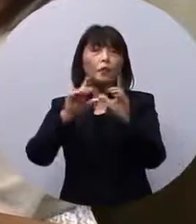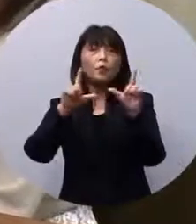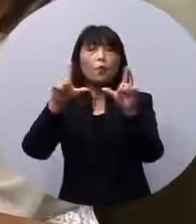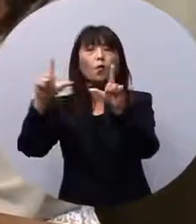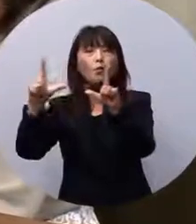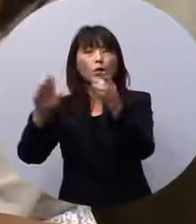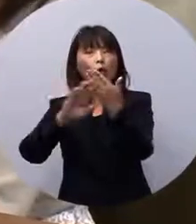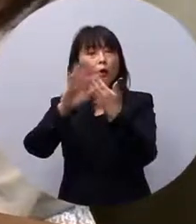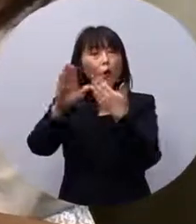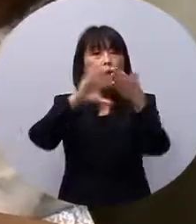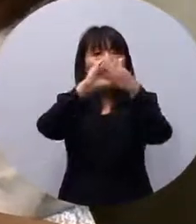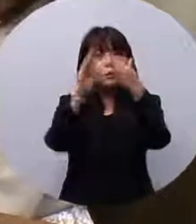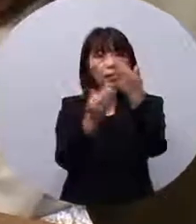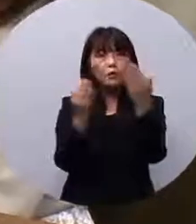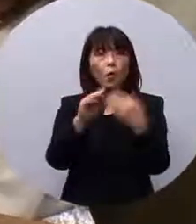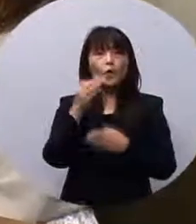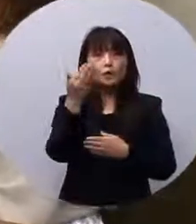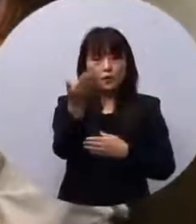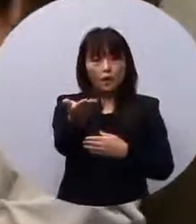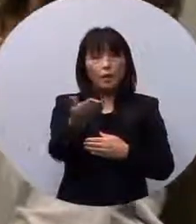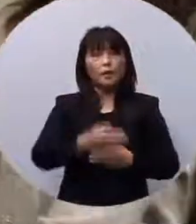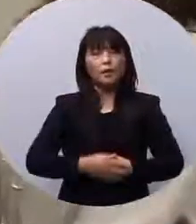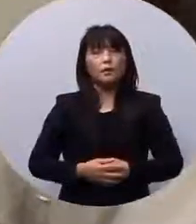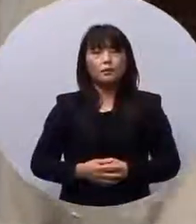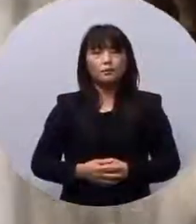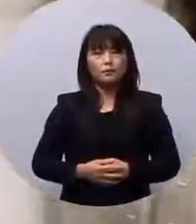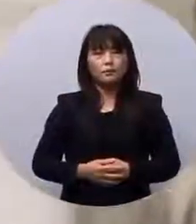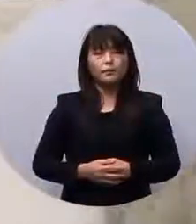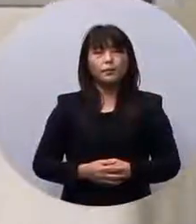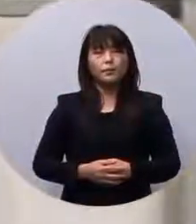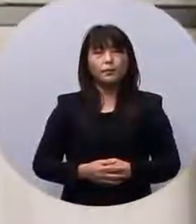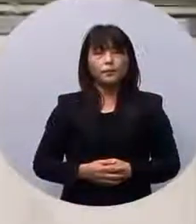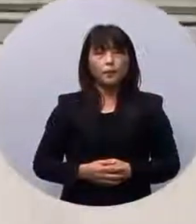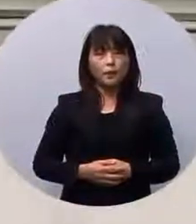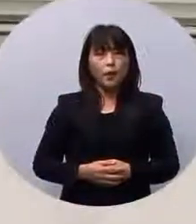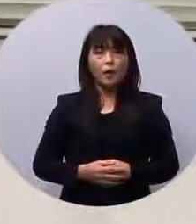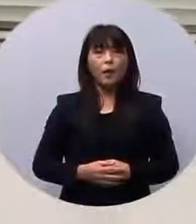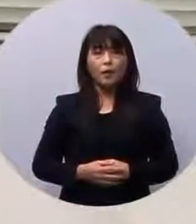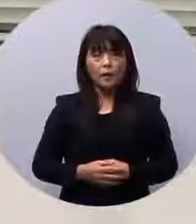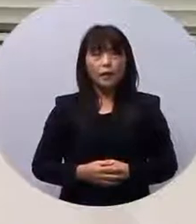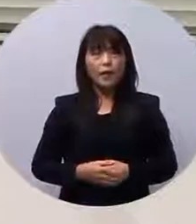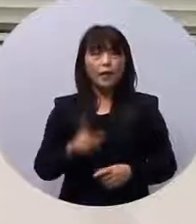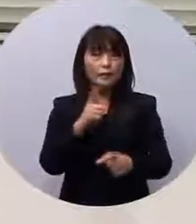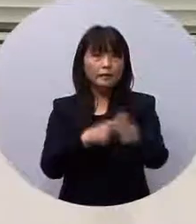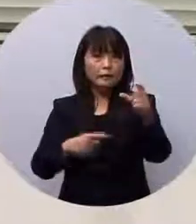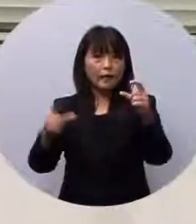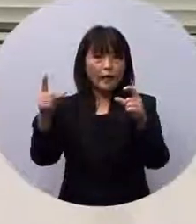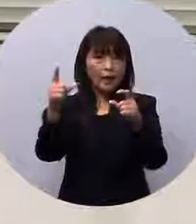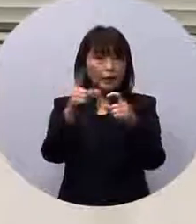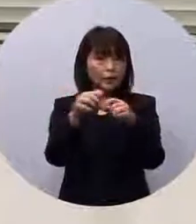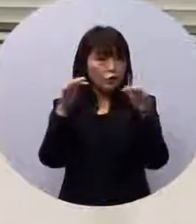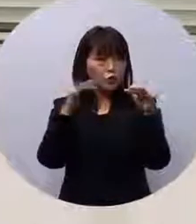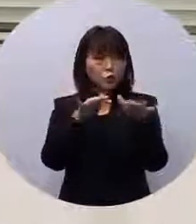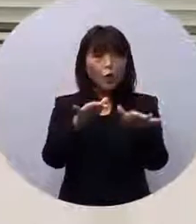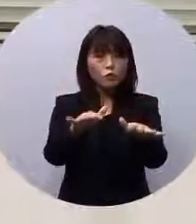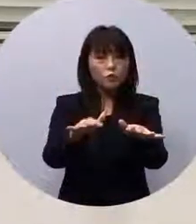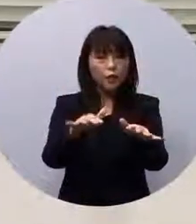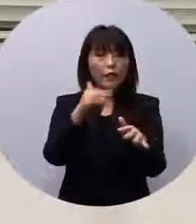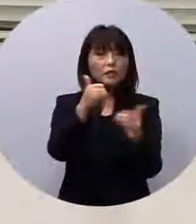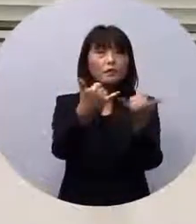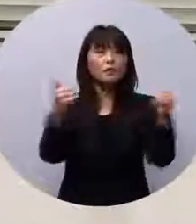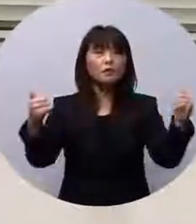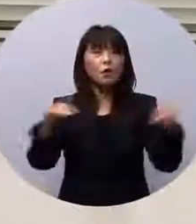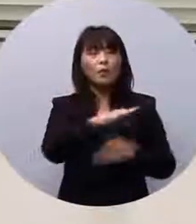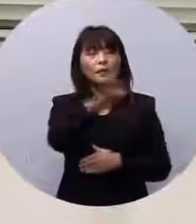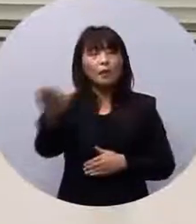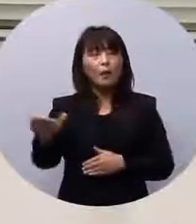沢市はどのようになっていくんですか。 はい、藤沢市がですね、これまで以上に注目され、市民の皆様も藤沢のことを